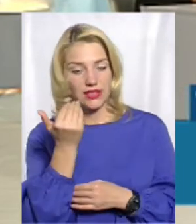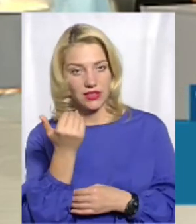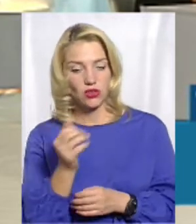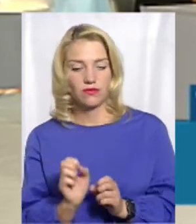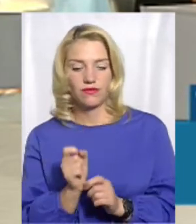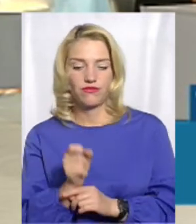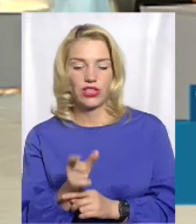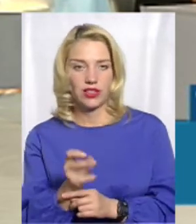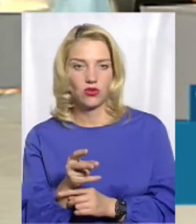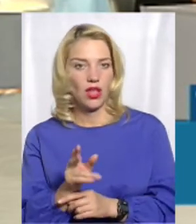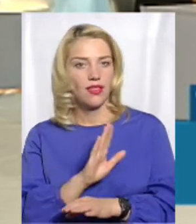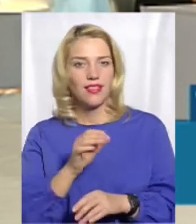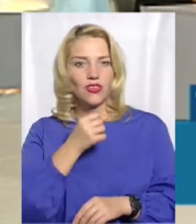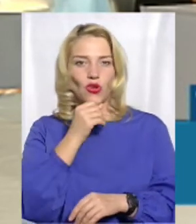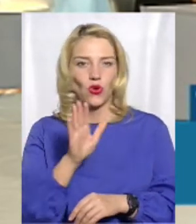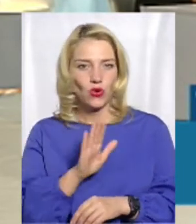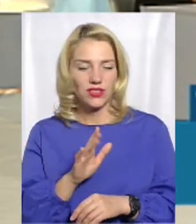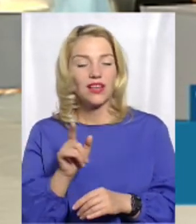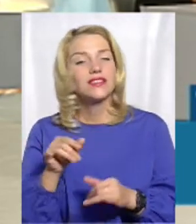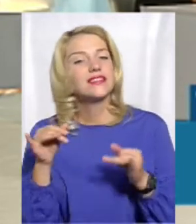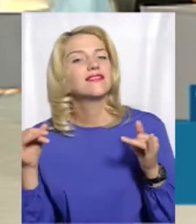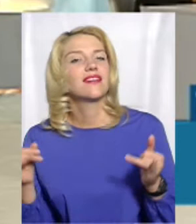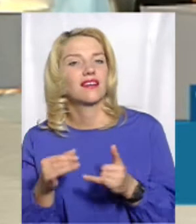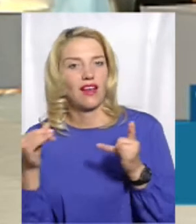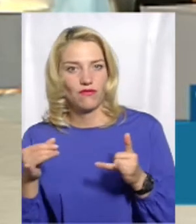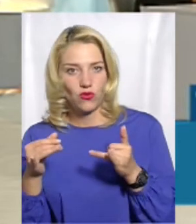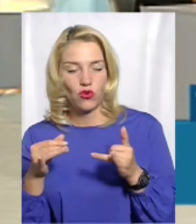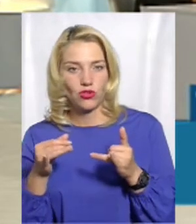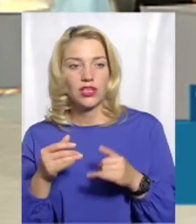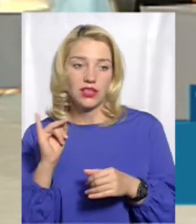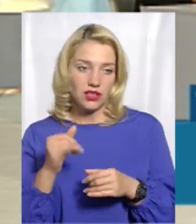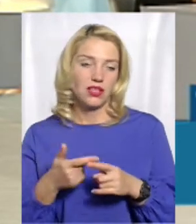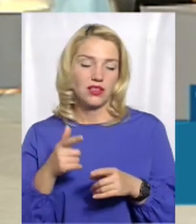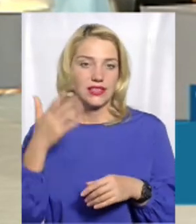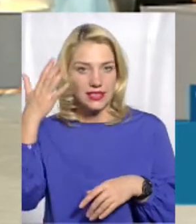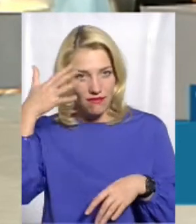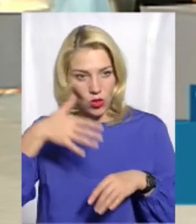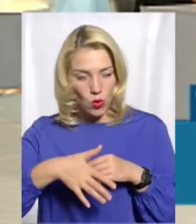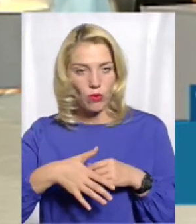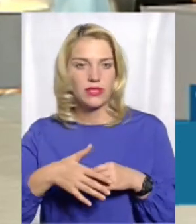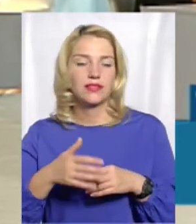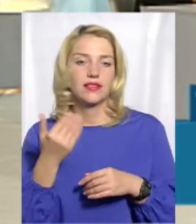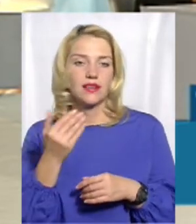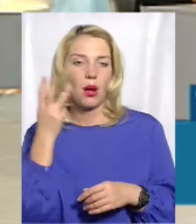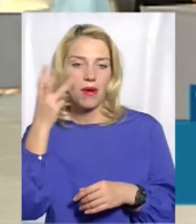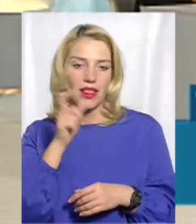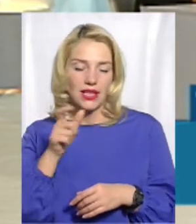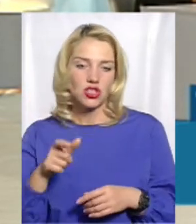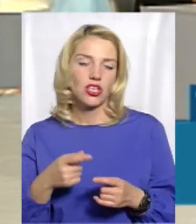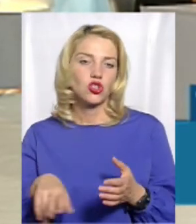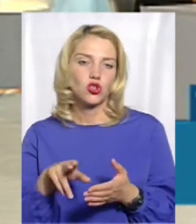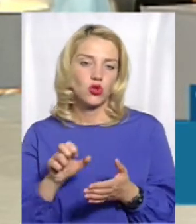частіше викидають діти, а не дорослі. Тобто їм цікаво, і я думаю, що свідомість хмельничан з